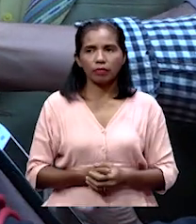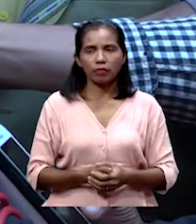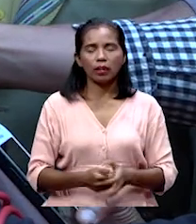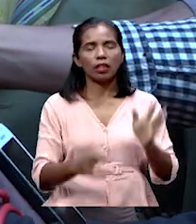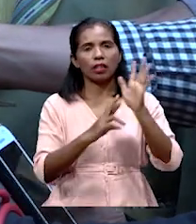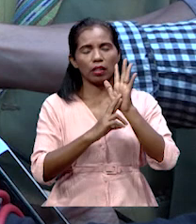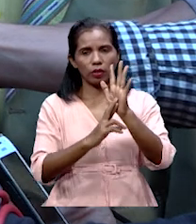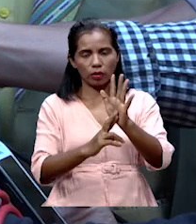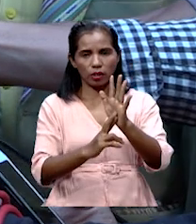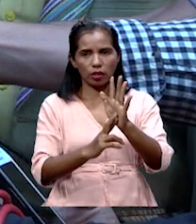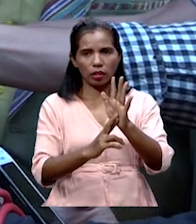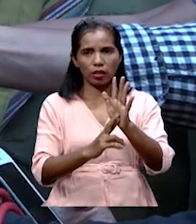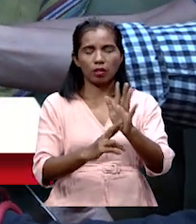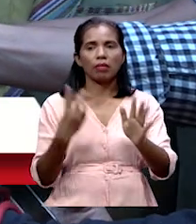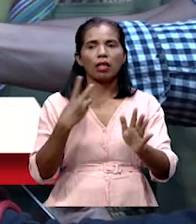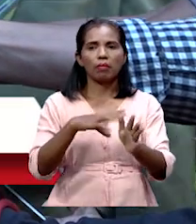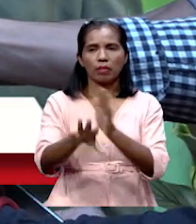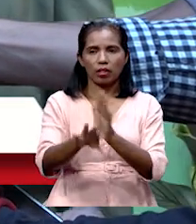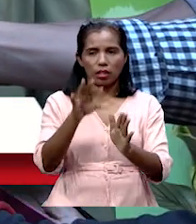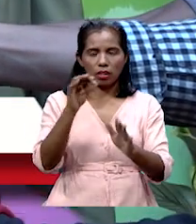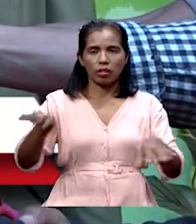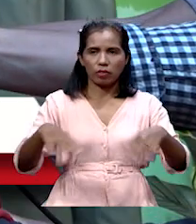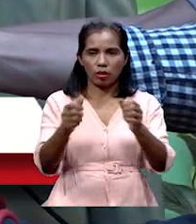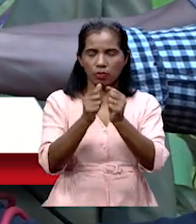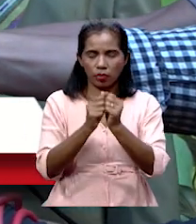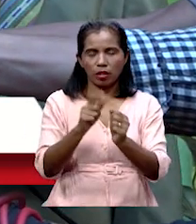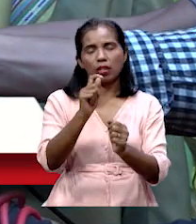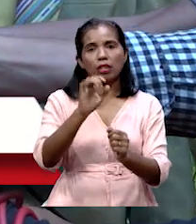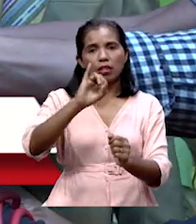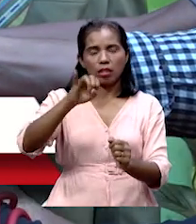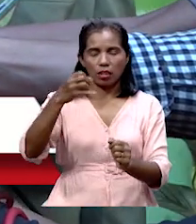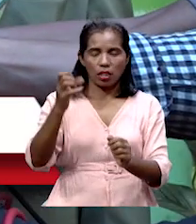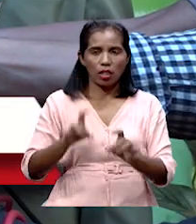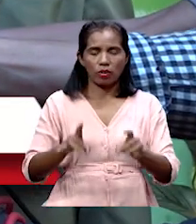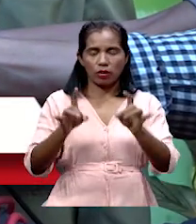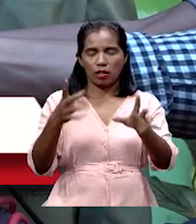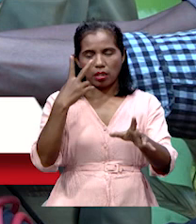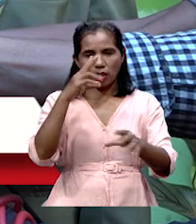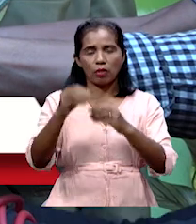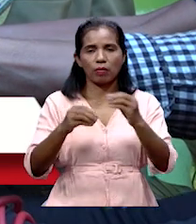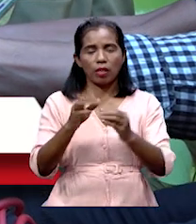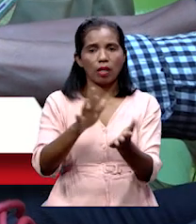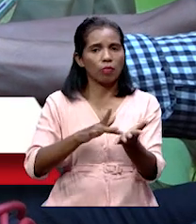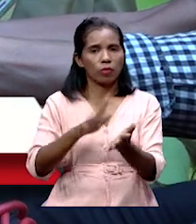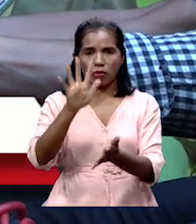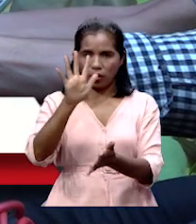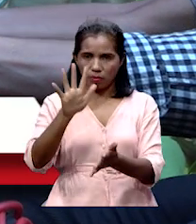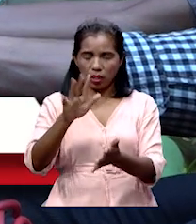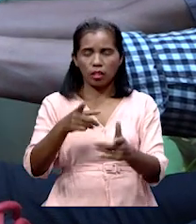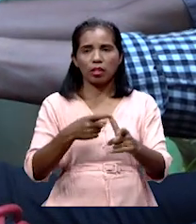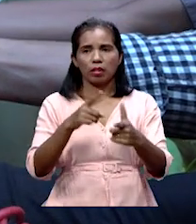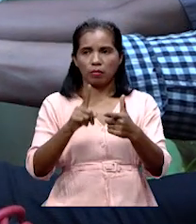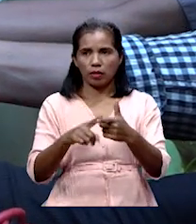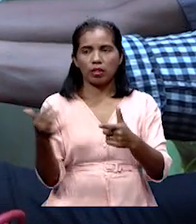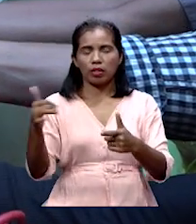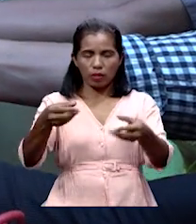hetang, ne bema serviço hamutuk ho TG Australia ba iha teste medicamentos ba item 5. Tuir kategori ne bema